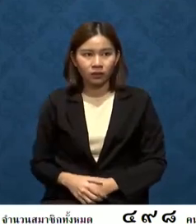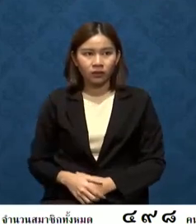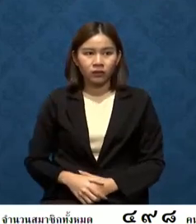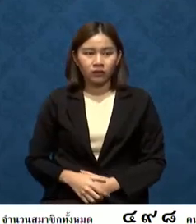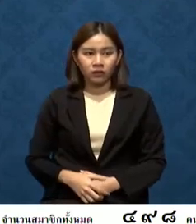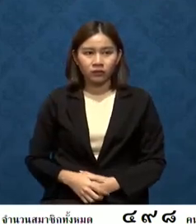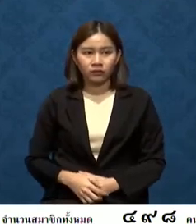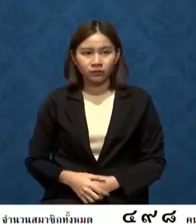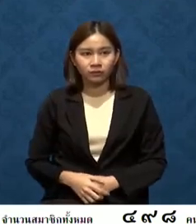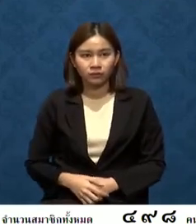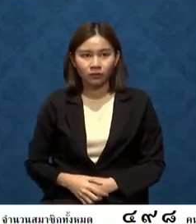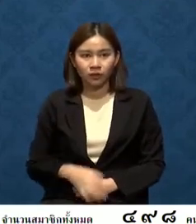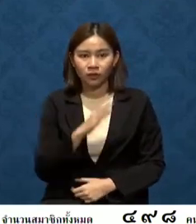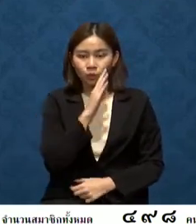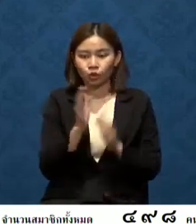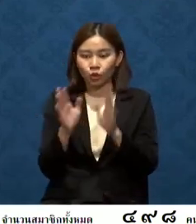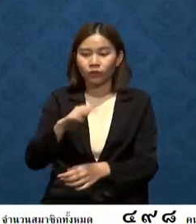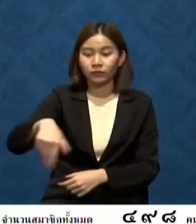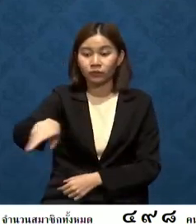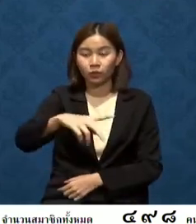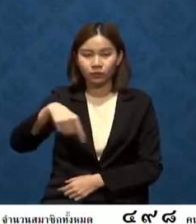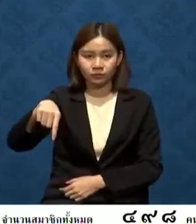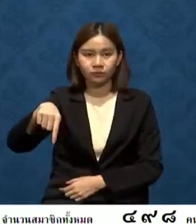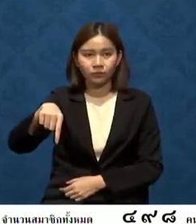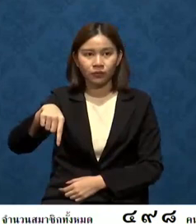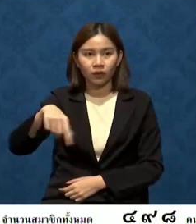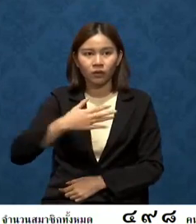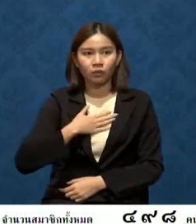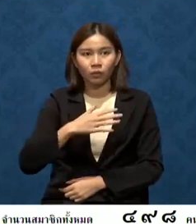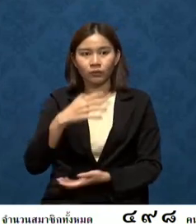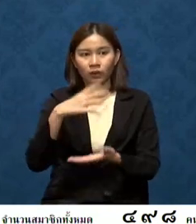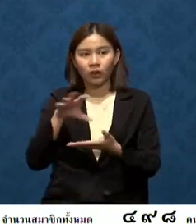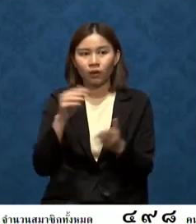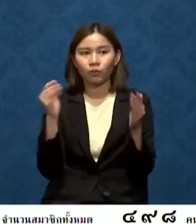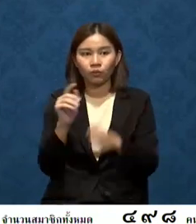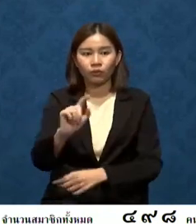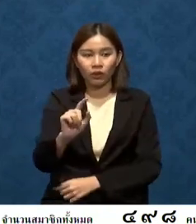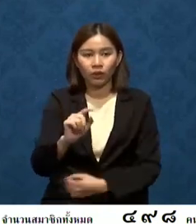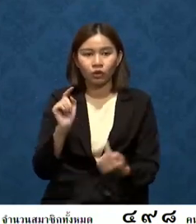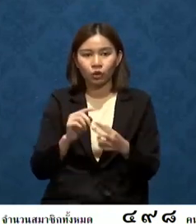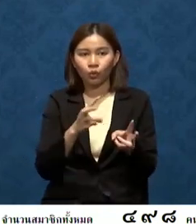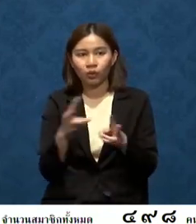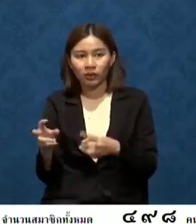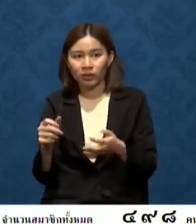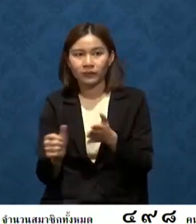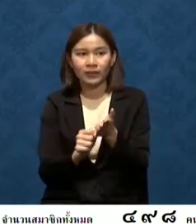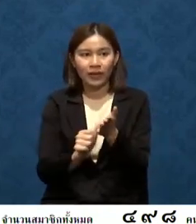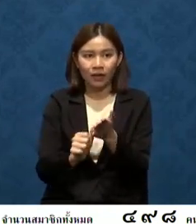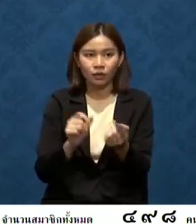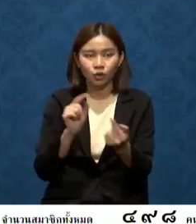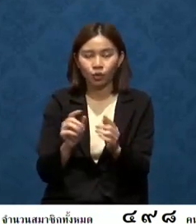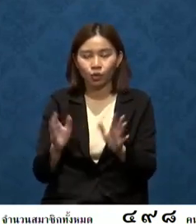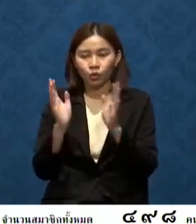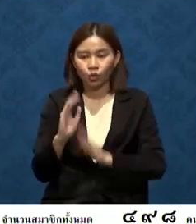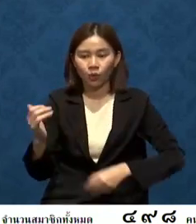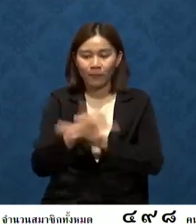าไอ้คนเหล่านี้เนี่ยนะครับผมอาจจะเน้นตรงที่ทางออกของหลายผู้ลี้ภัยเนี่ย